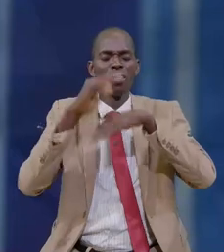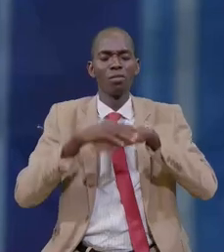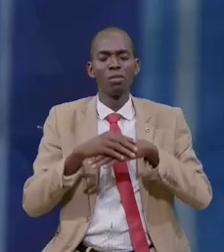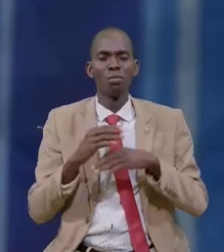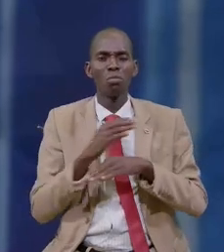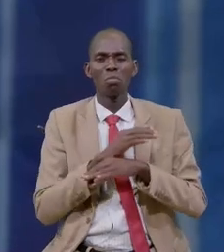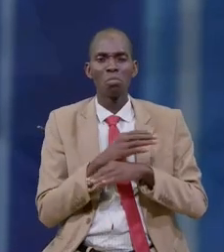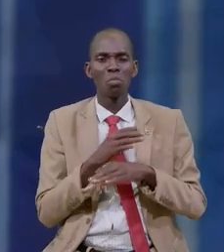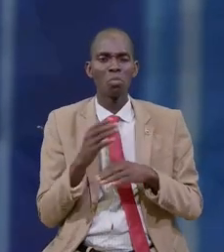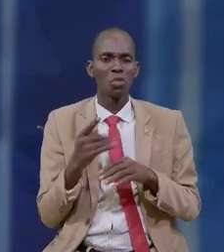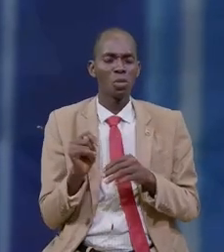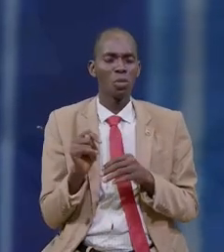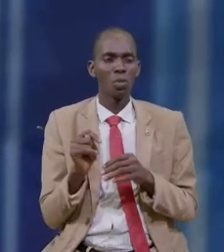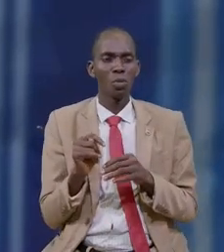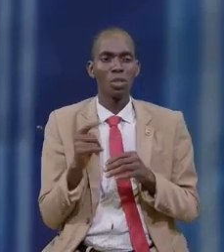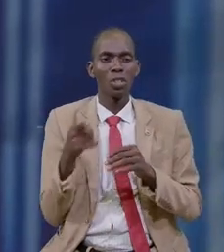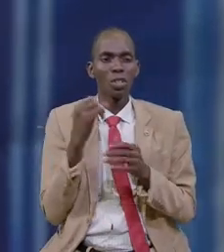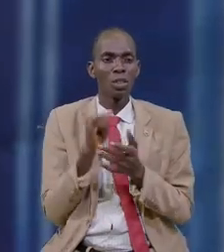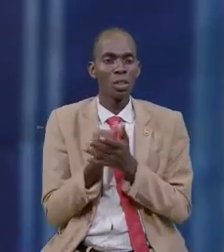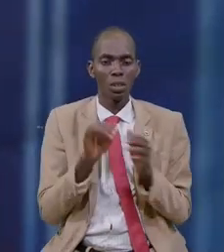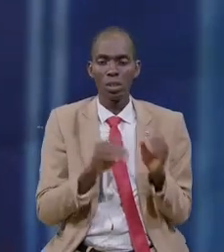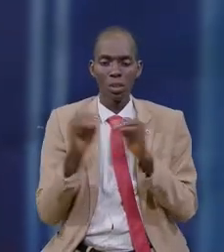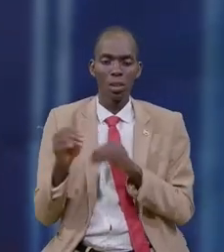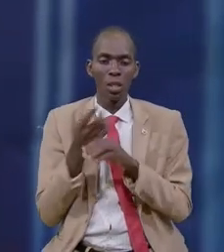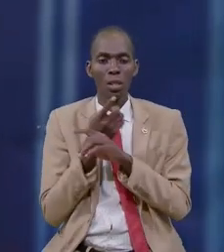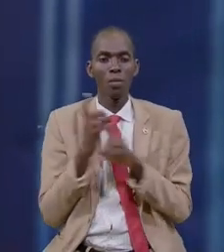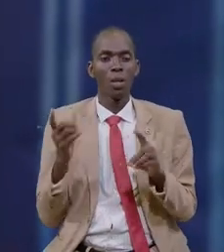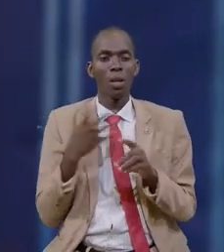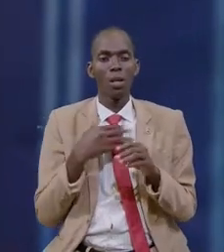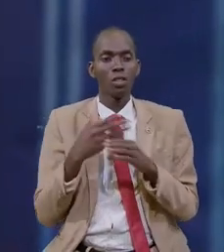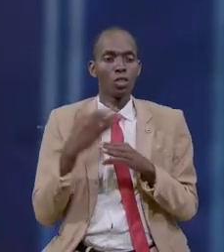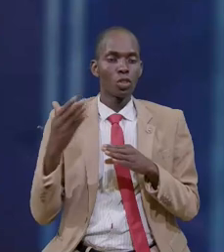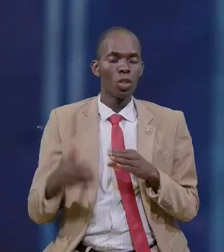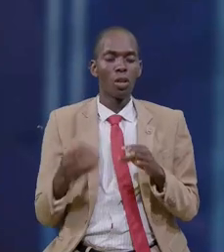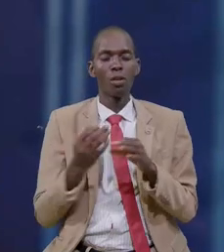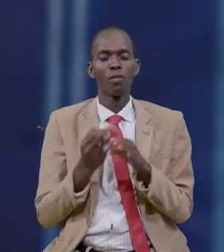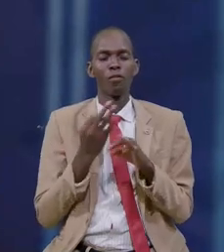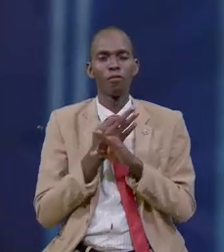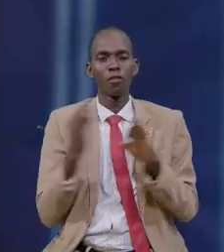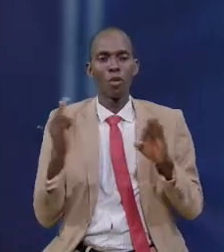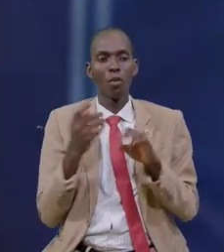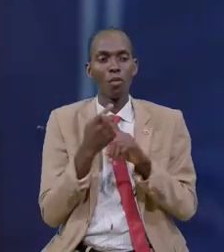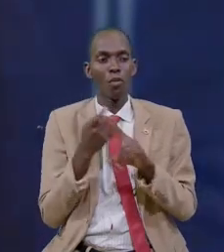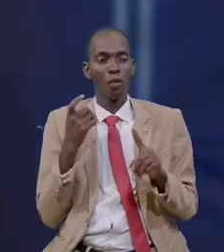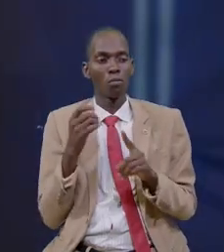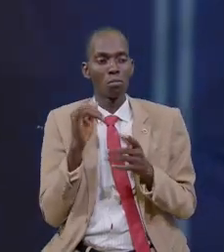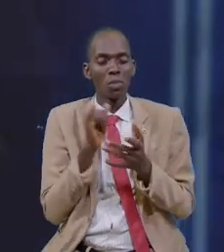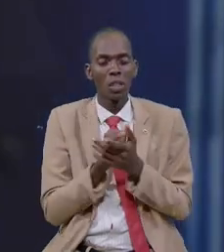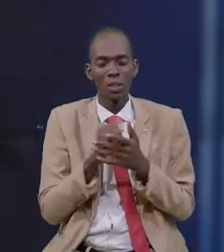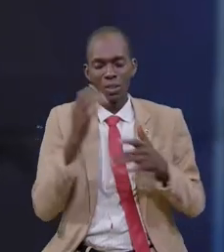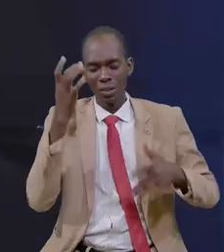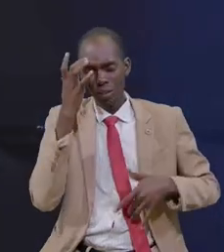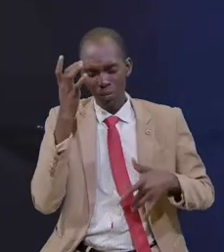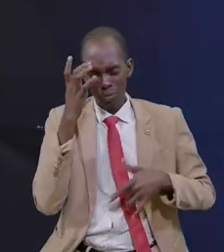châtiment, elle envoie la délivrance et la libération totale de cette